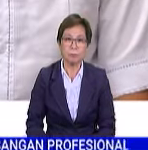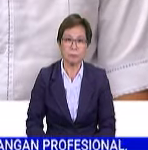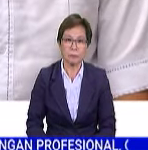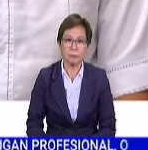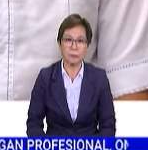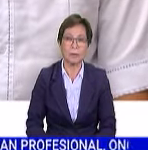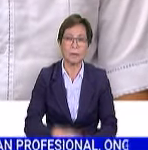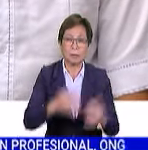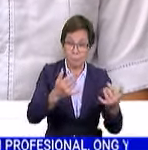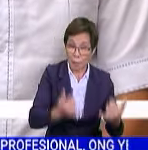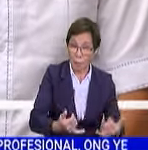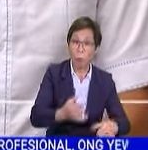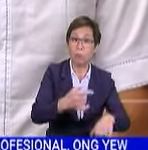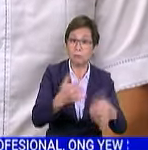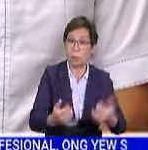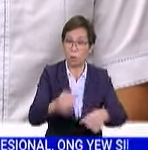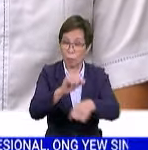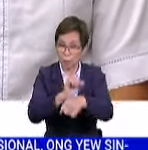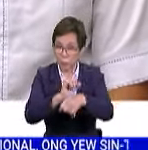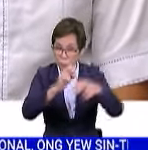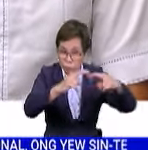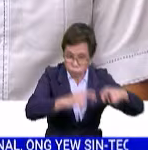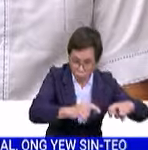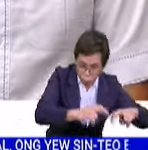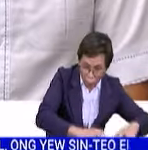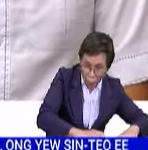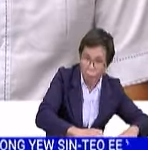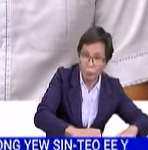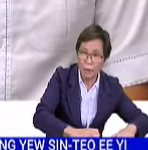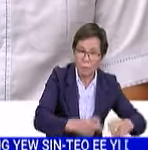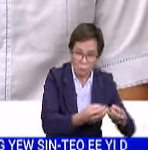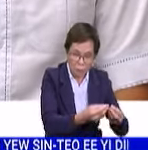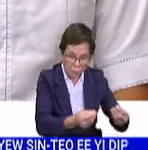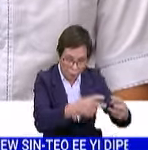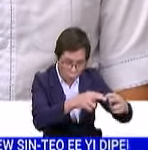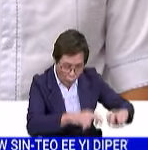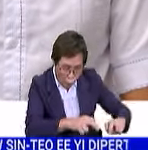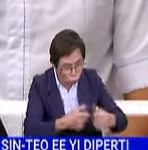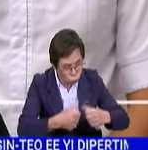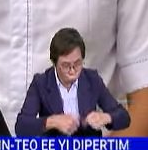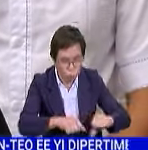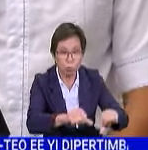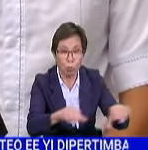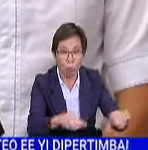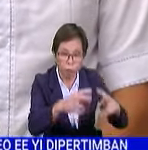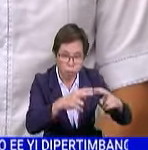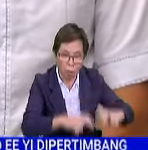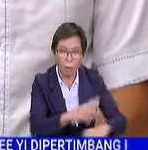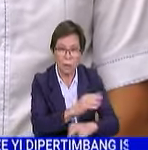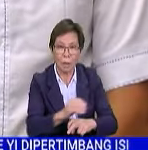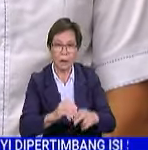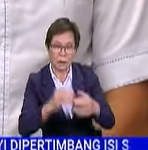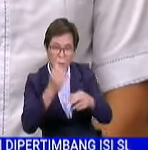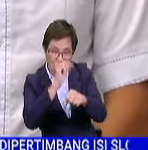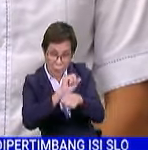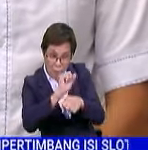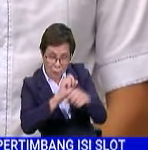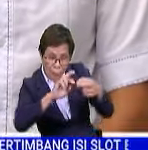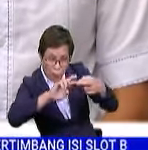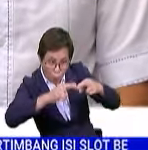Pada ketika ini, kerja-kerja siasatan tanah ini akan terus dijalankan dan kerja-kerja pembaikan ini kita